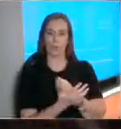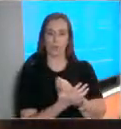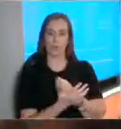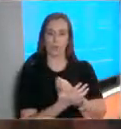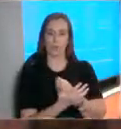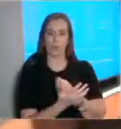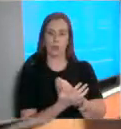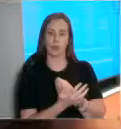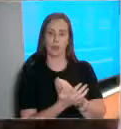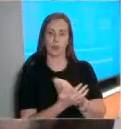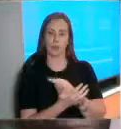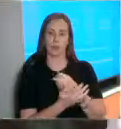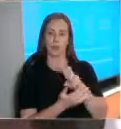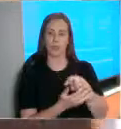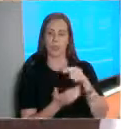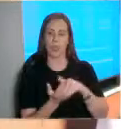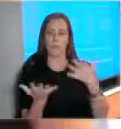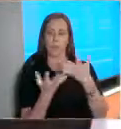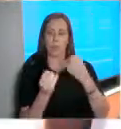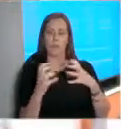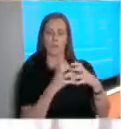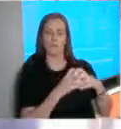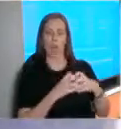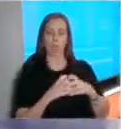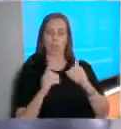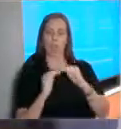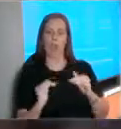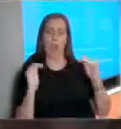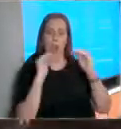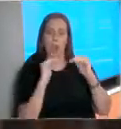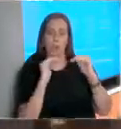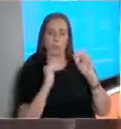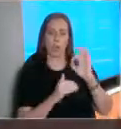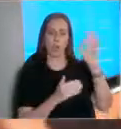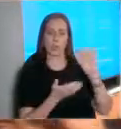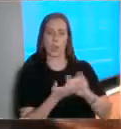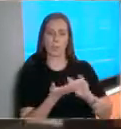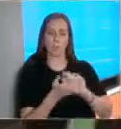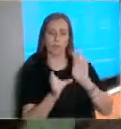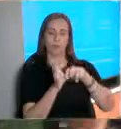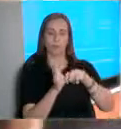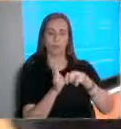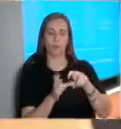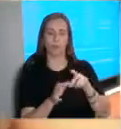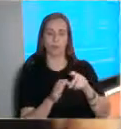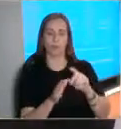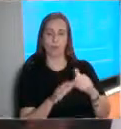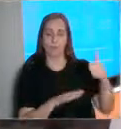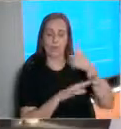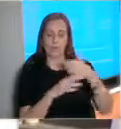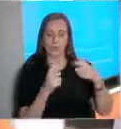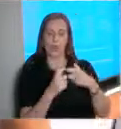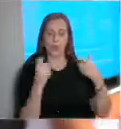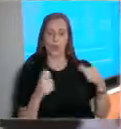היא מעודדת ריבוי של מפלגות, צריך להעלות את אחוז החסימה לדעתי, ומנהיג המפלגה